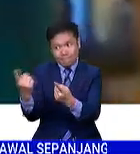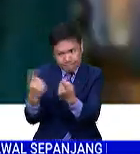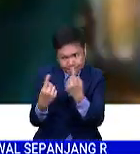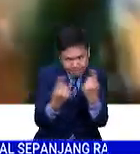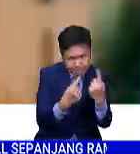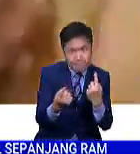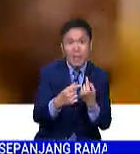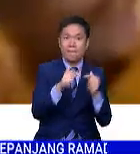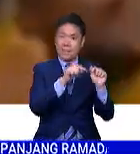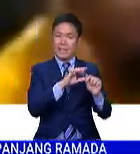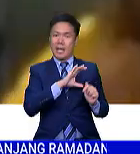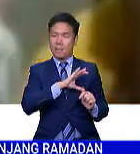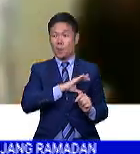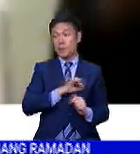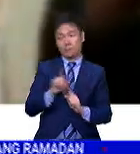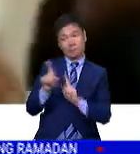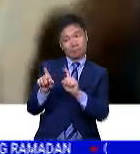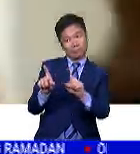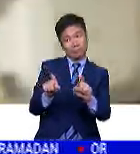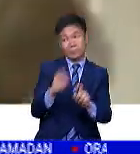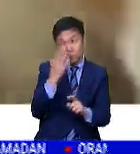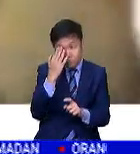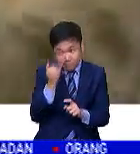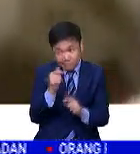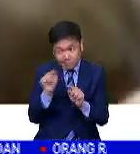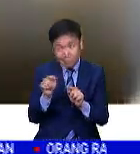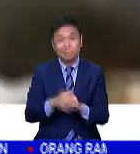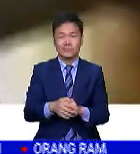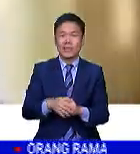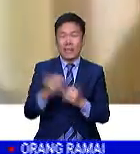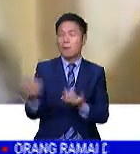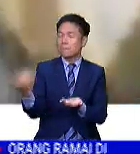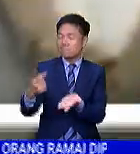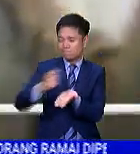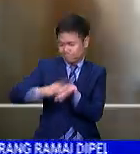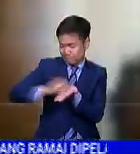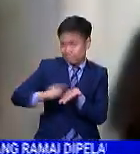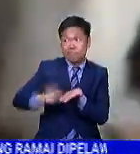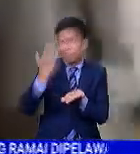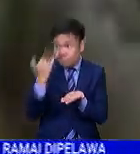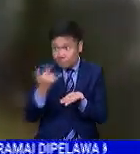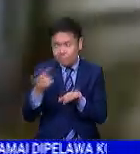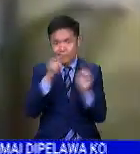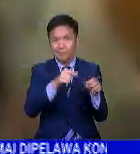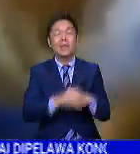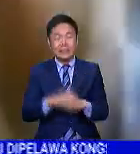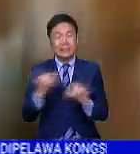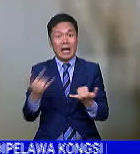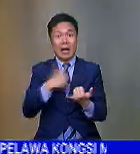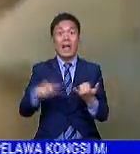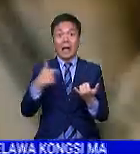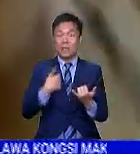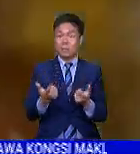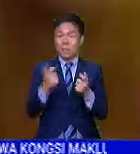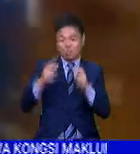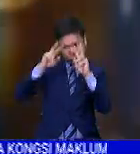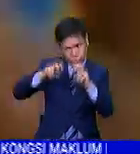terdekat ke ibu pejabat polis daerah ipd Melaka Tengah untuk diambil keterangan siasatan akan dilengkapkan dengan kadar